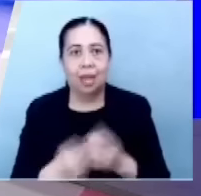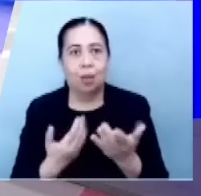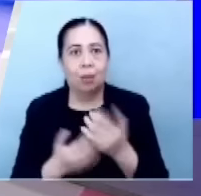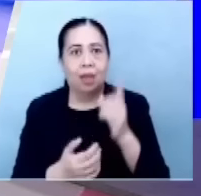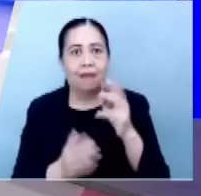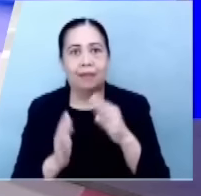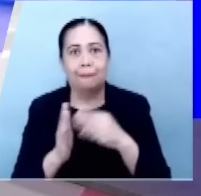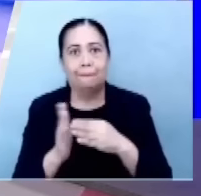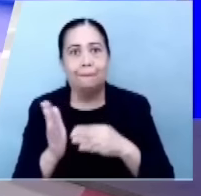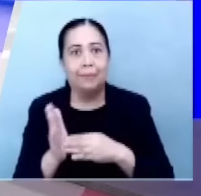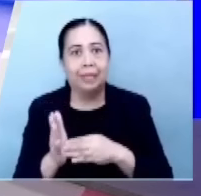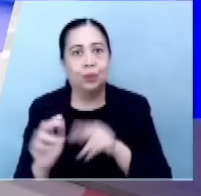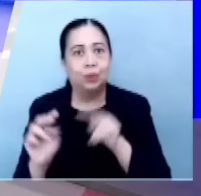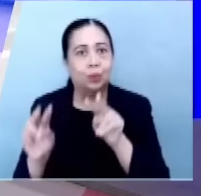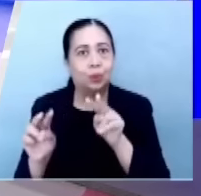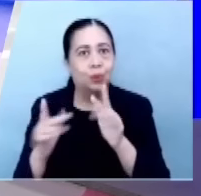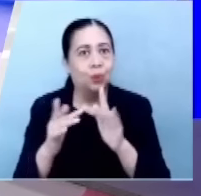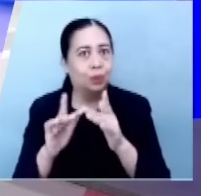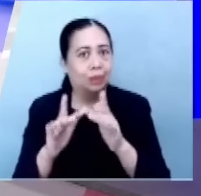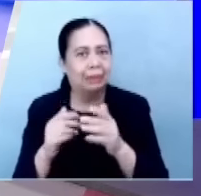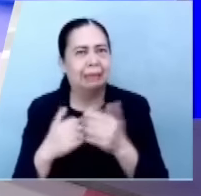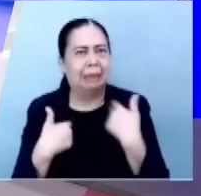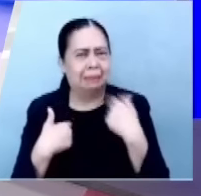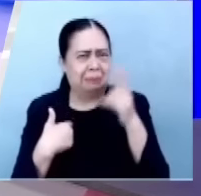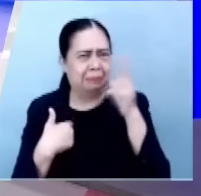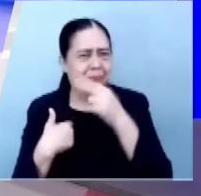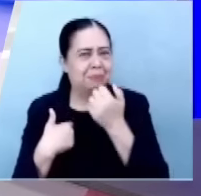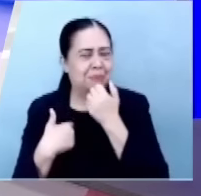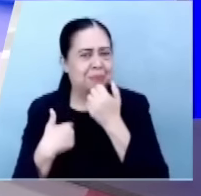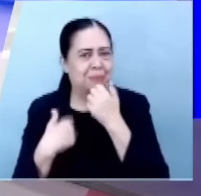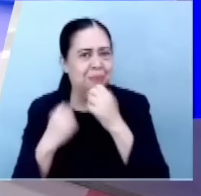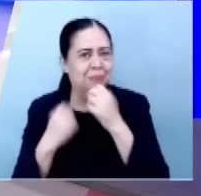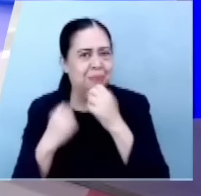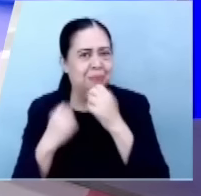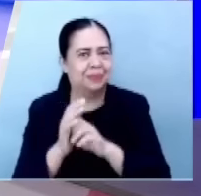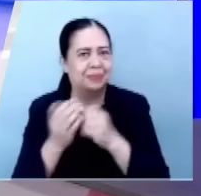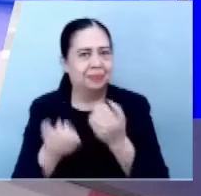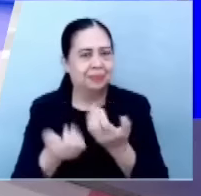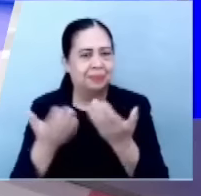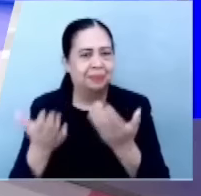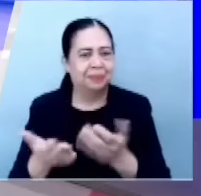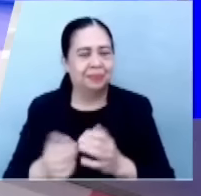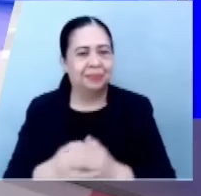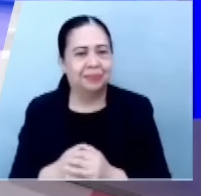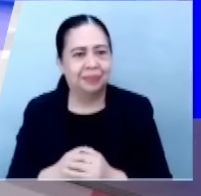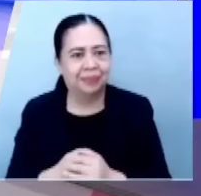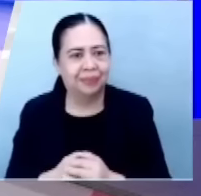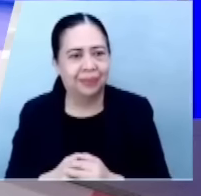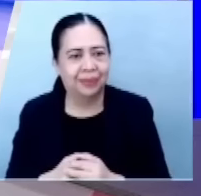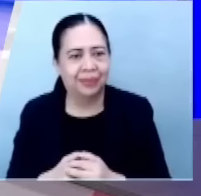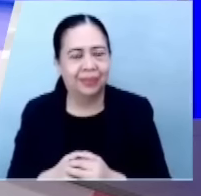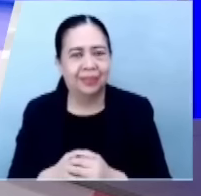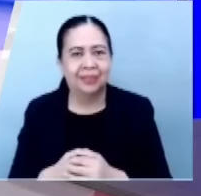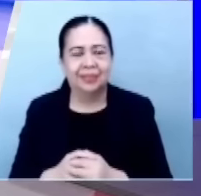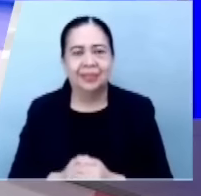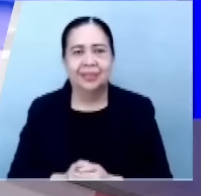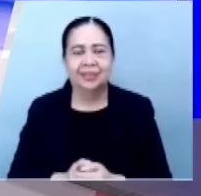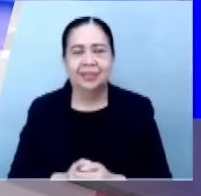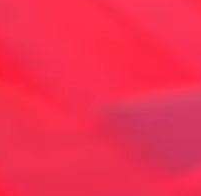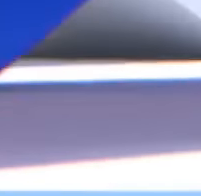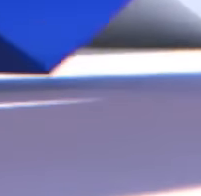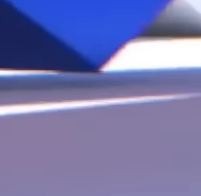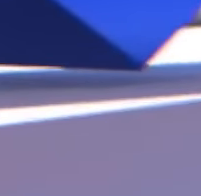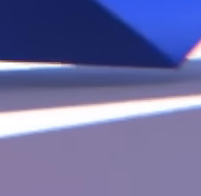online. May mala blooper kasing eksena gaya ng video at photobombing, pati nasira ng heels. Makichika kay